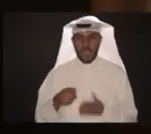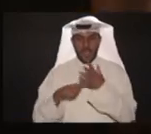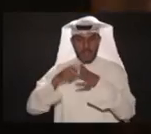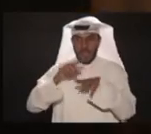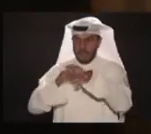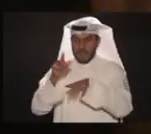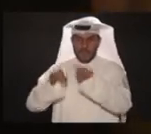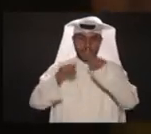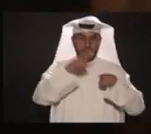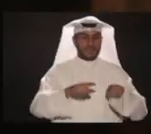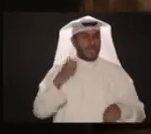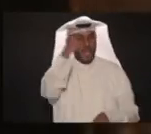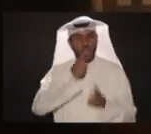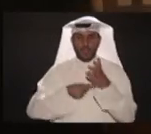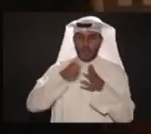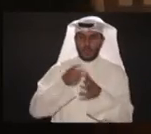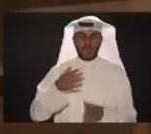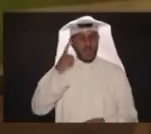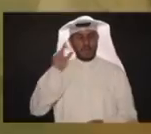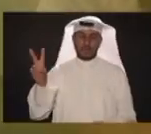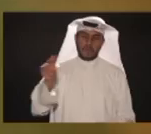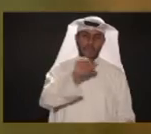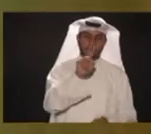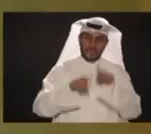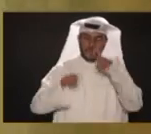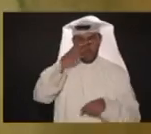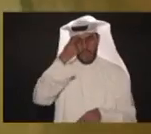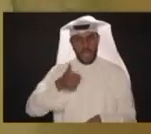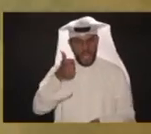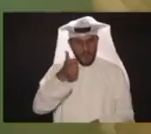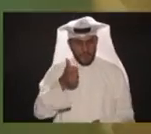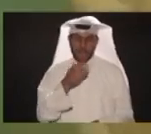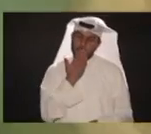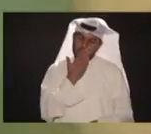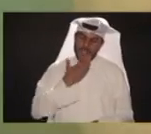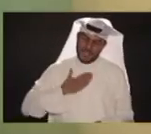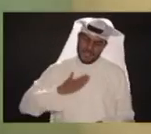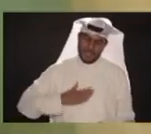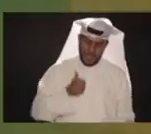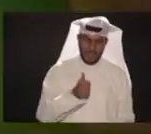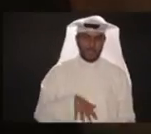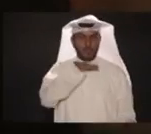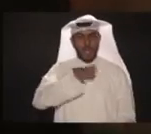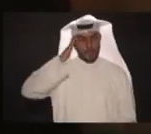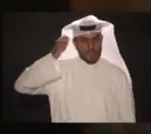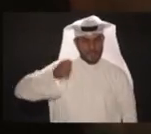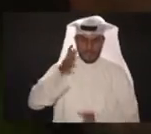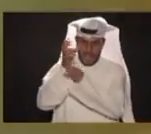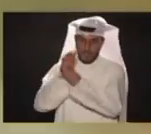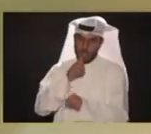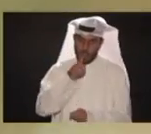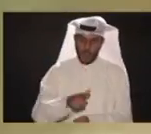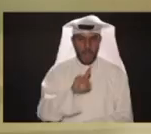يعصبون. شباب انا ادري ان كلنا ممكن نعصب، بس الفايز من يكظم غضبه. ورسولنا الكريم عليه الصلاه والسلام